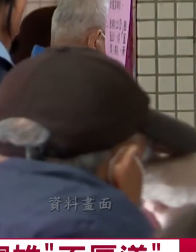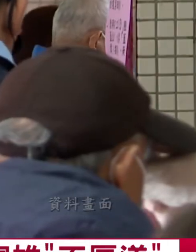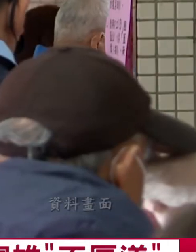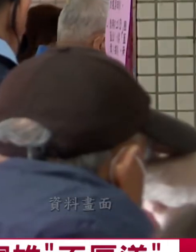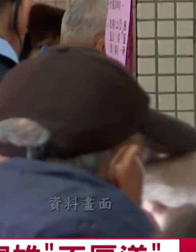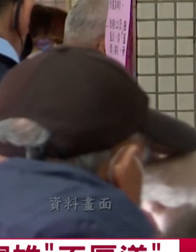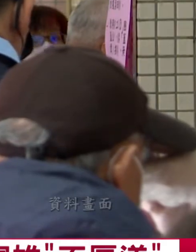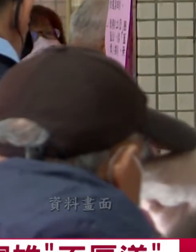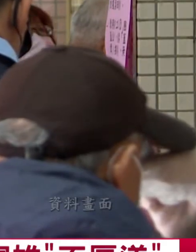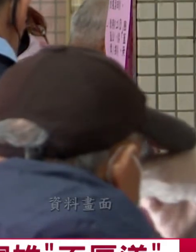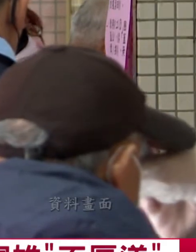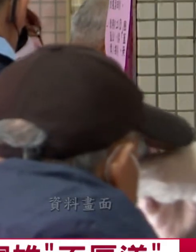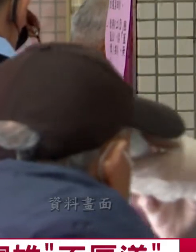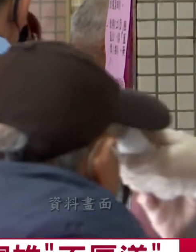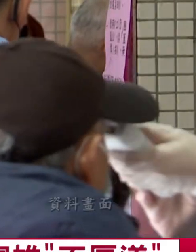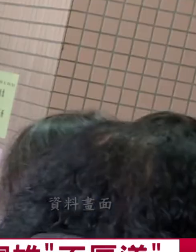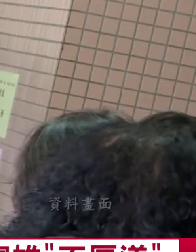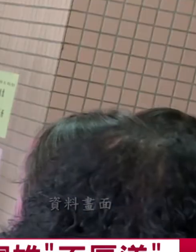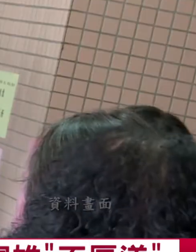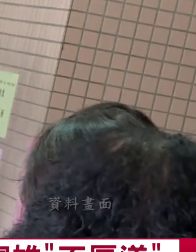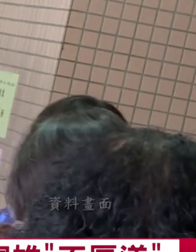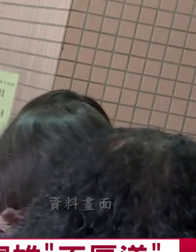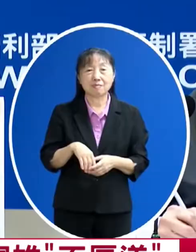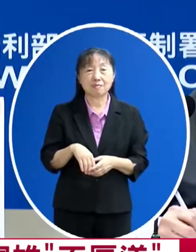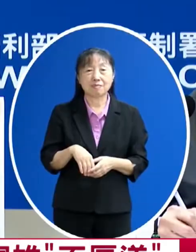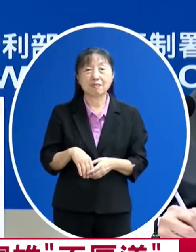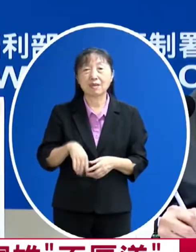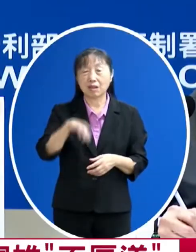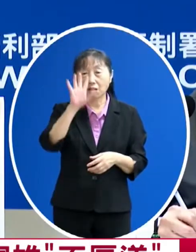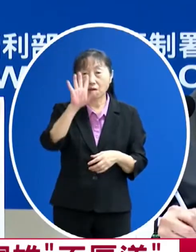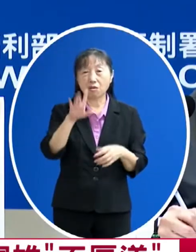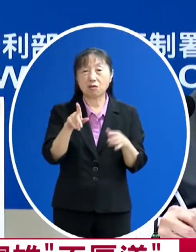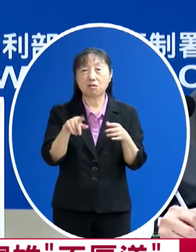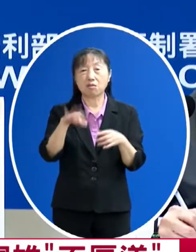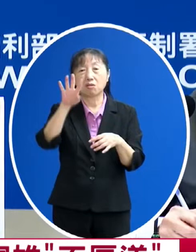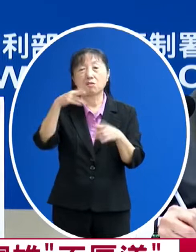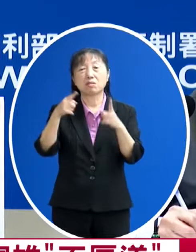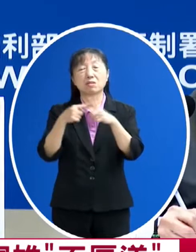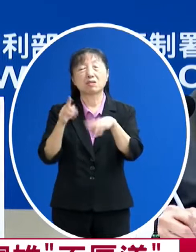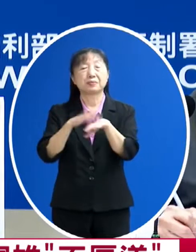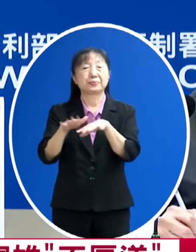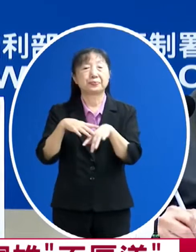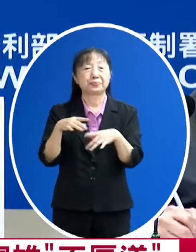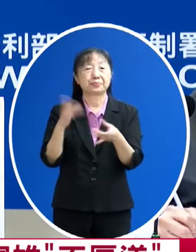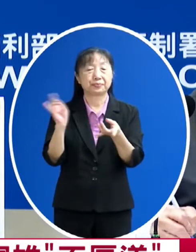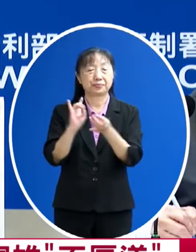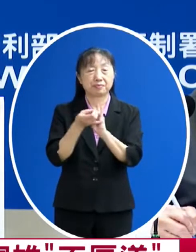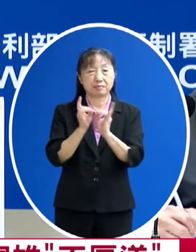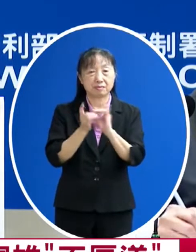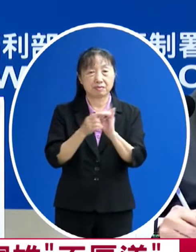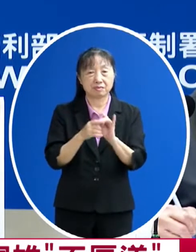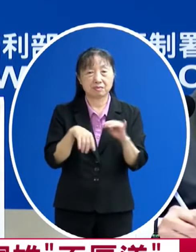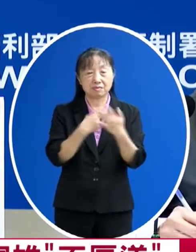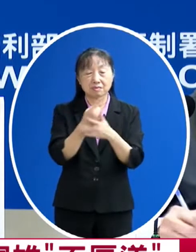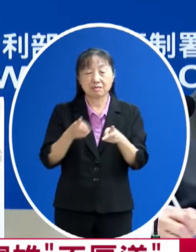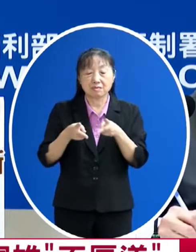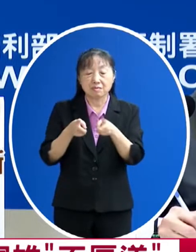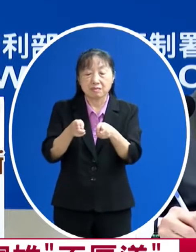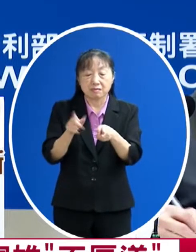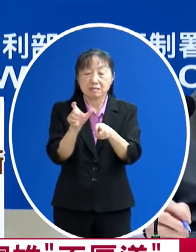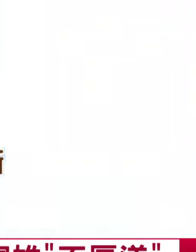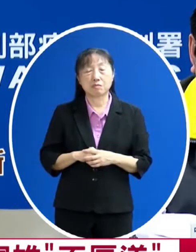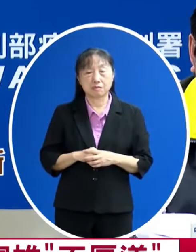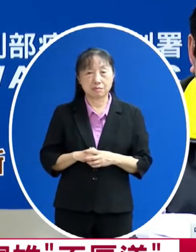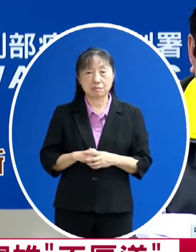不厚道，又批特定集团丑化防疫。 有一些部分的人士、啊、他常常都会去截取一些很短